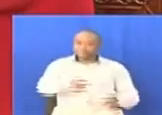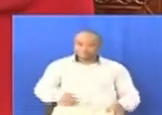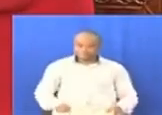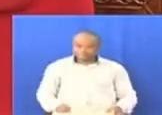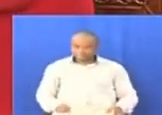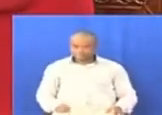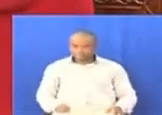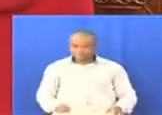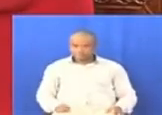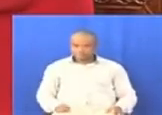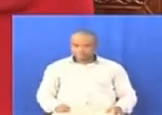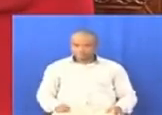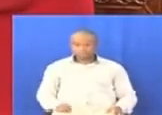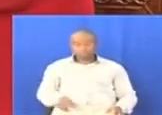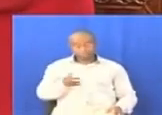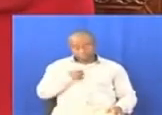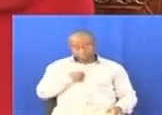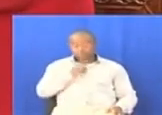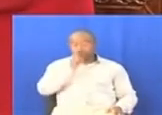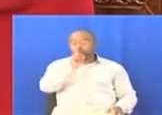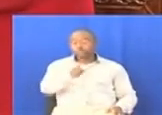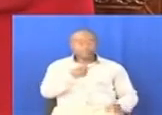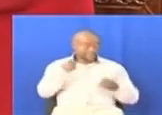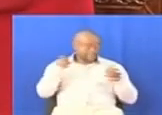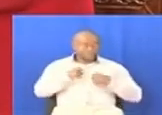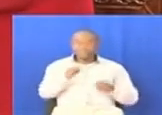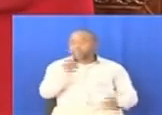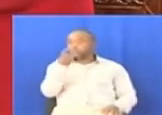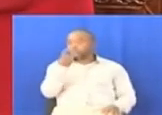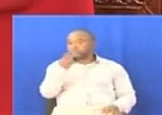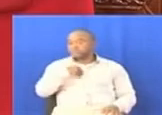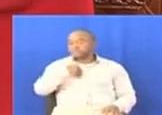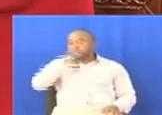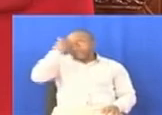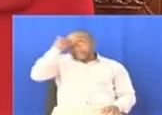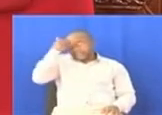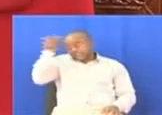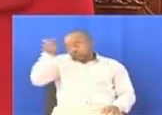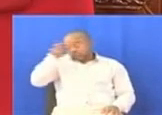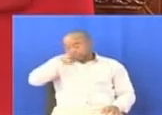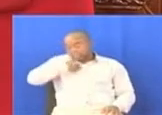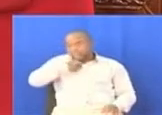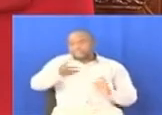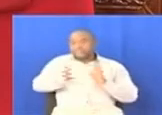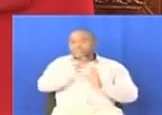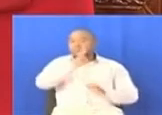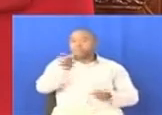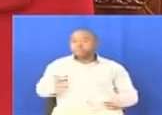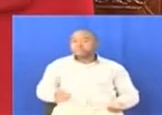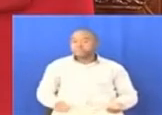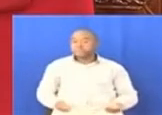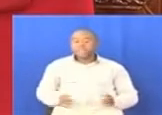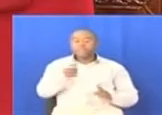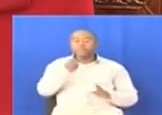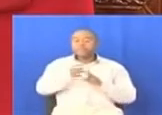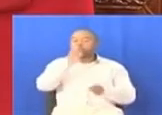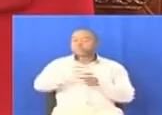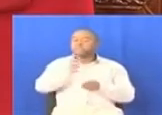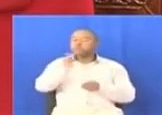Shida nilionao Mheshimiwa Spika, sijui nitaanzia wapi kwa sababu nimeporwa maneno mengi sana.